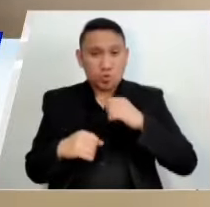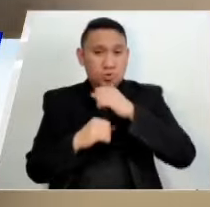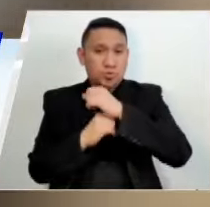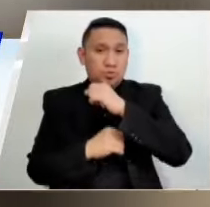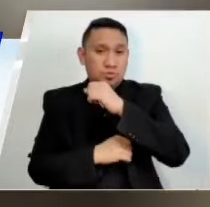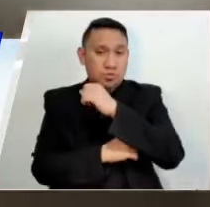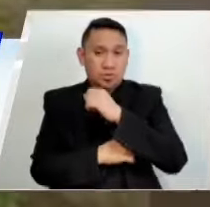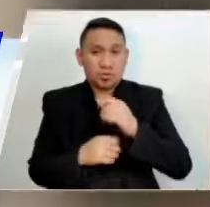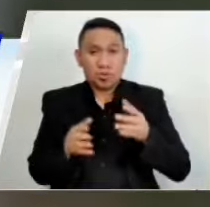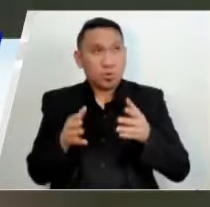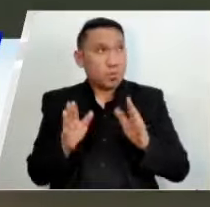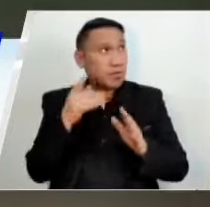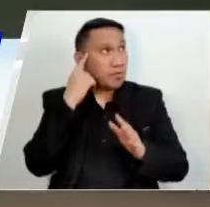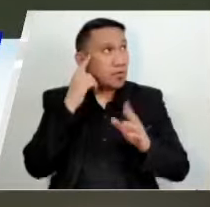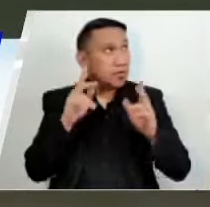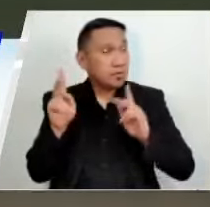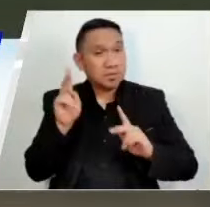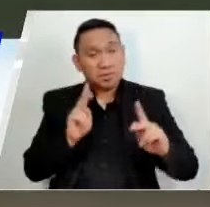m